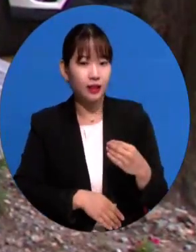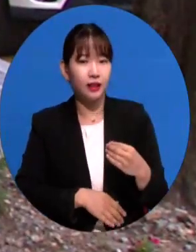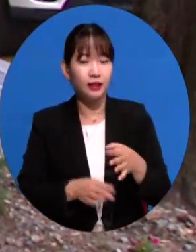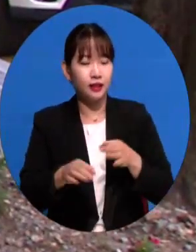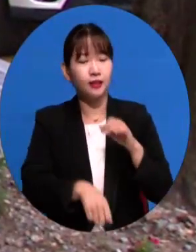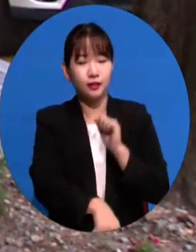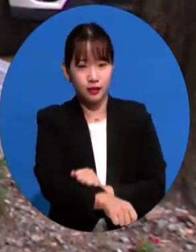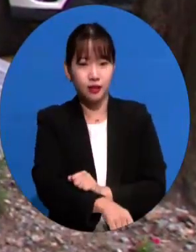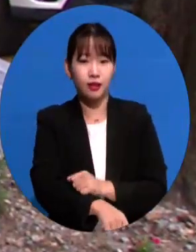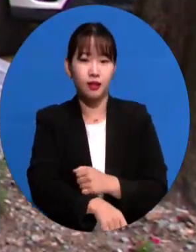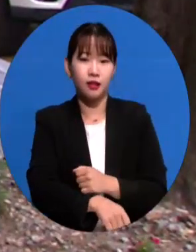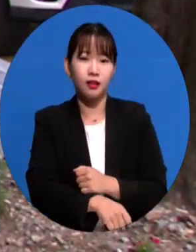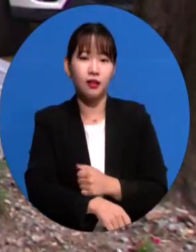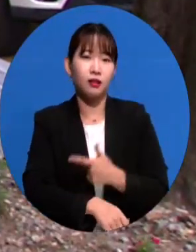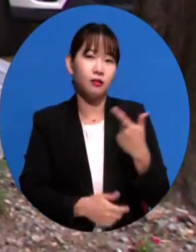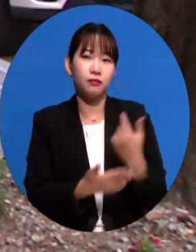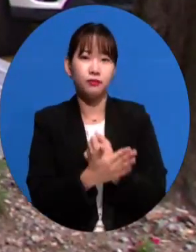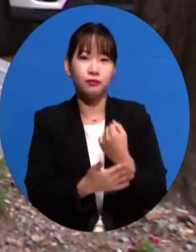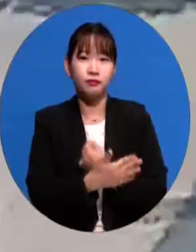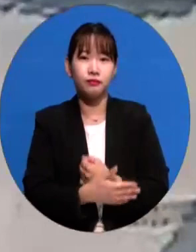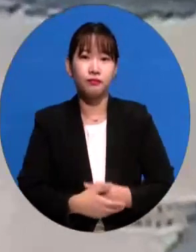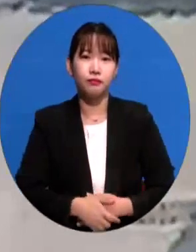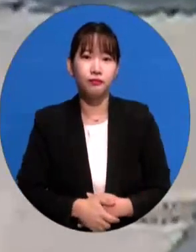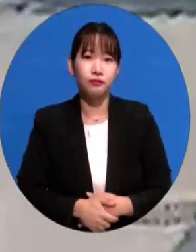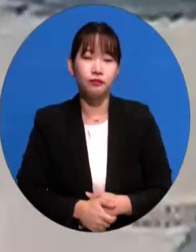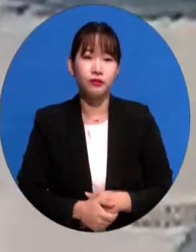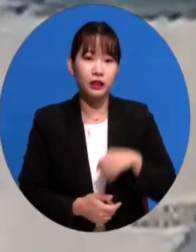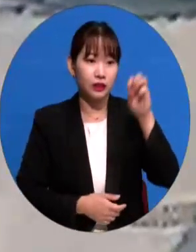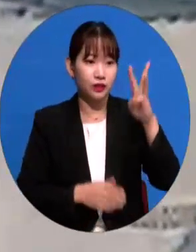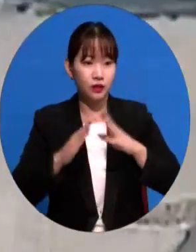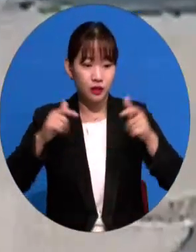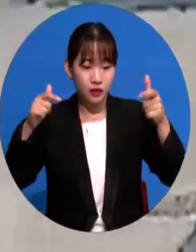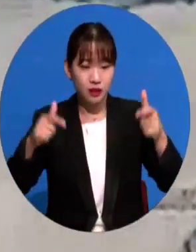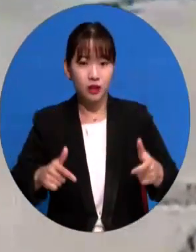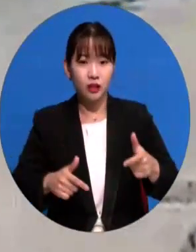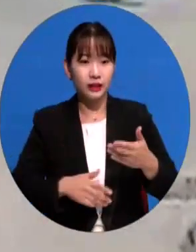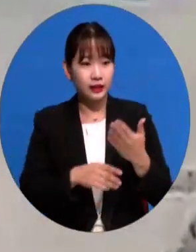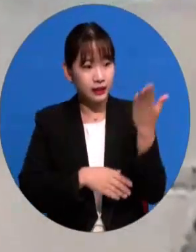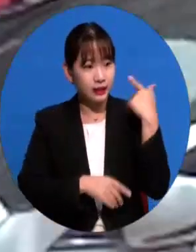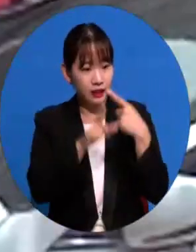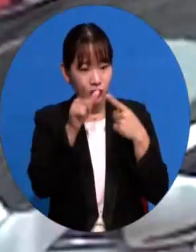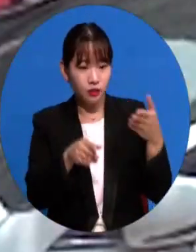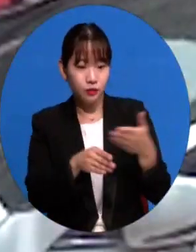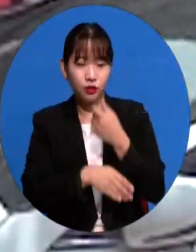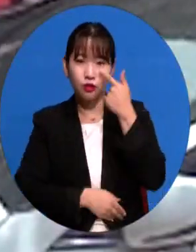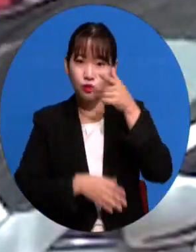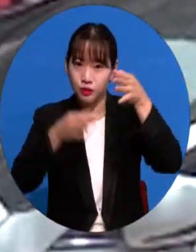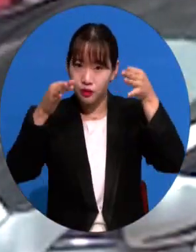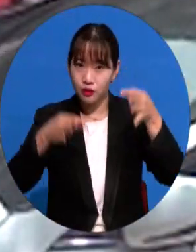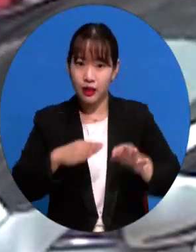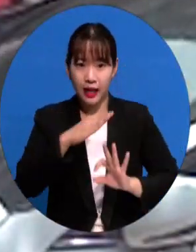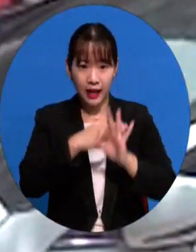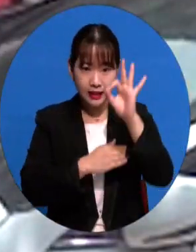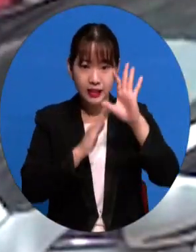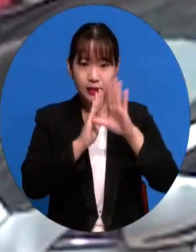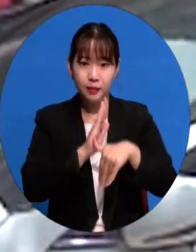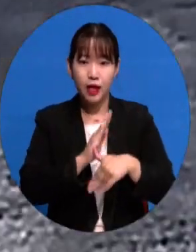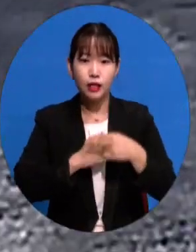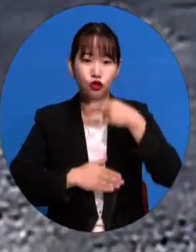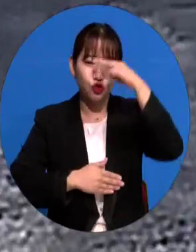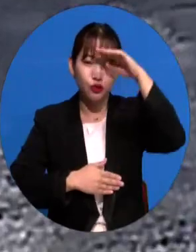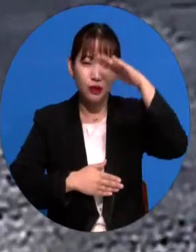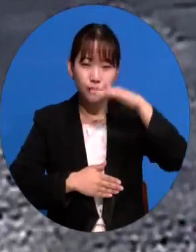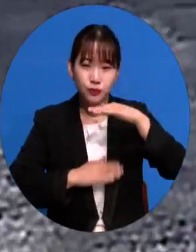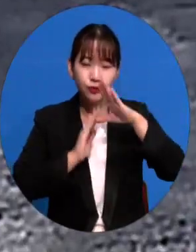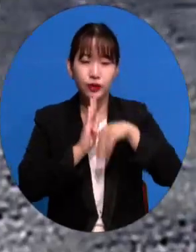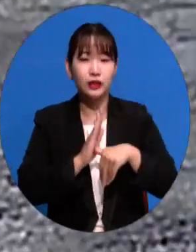참 잘하셔요. 무전이 안타깝지. 광주 전남 지역에서 지난 1월부터 6개월 동안 아침 시간대 숙취 운전